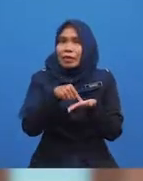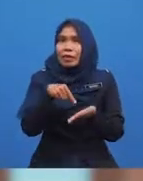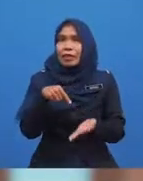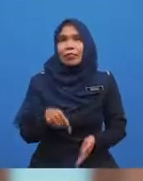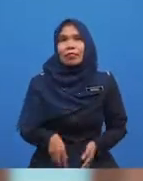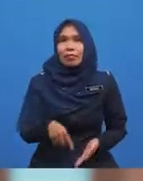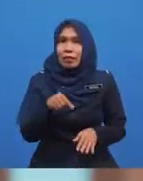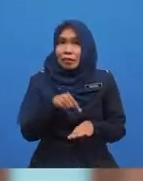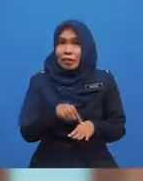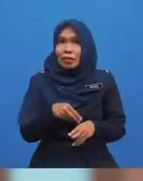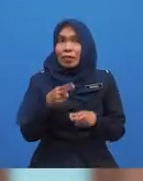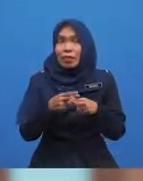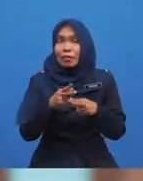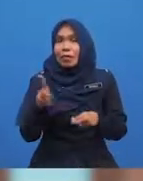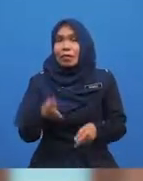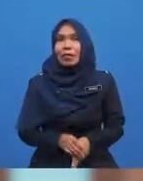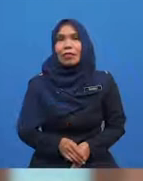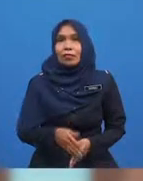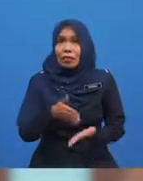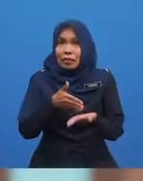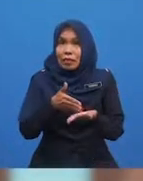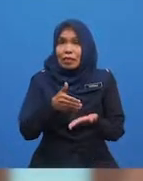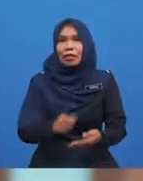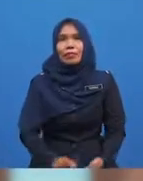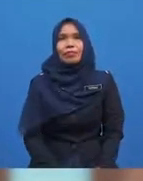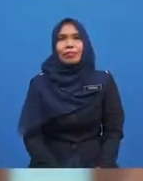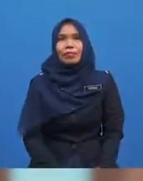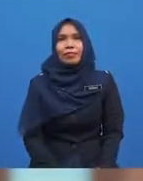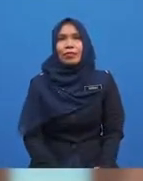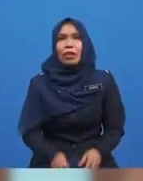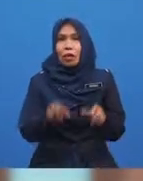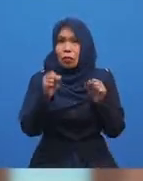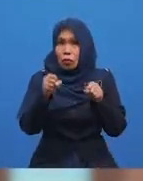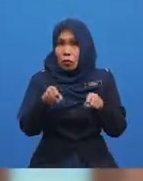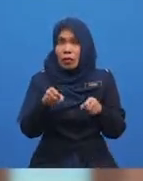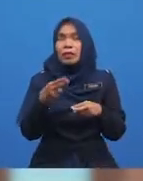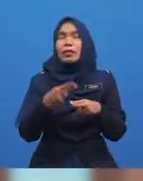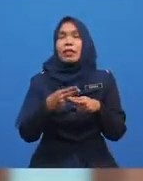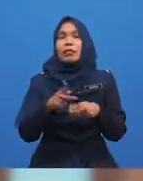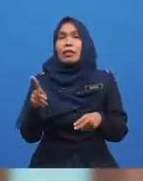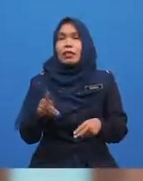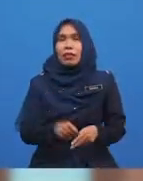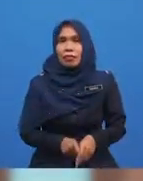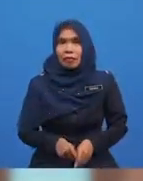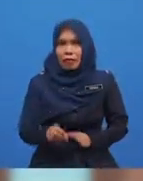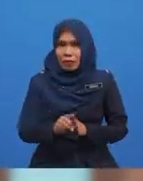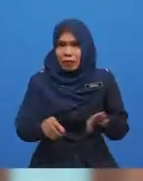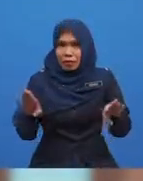dinamakan setengah. Atau kamu juga boleh namakan ia